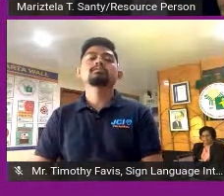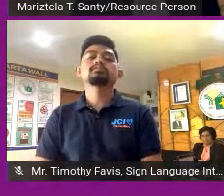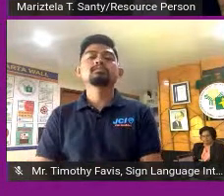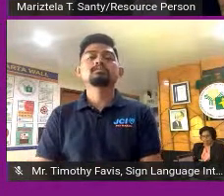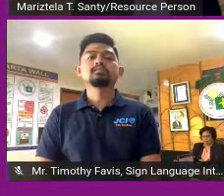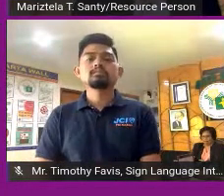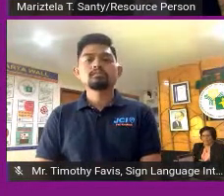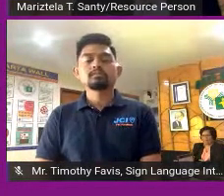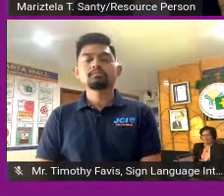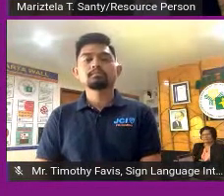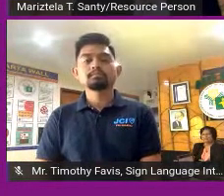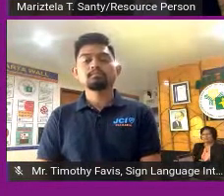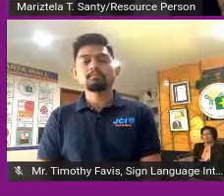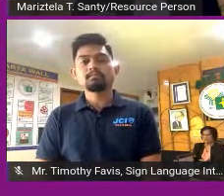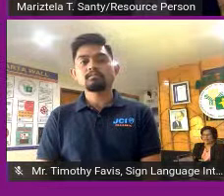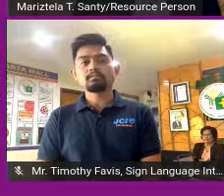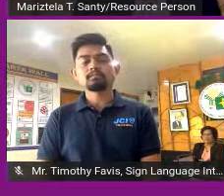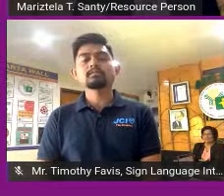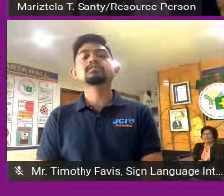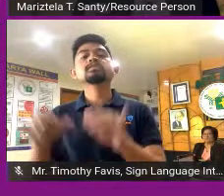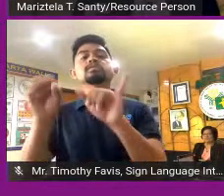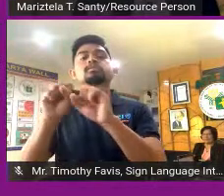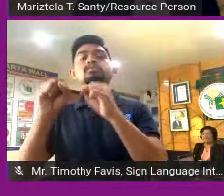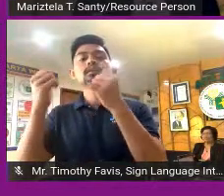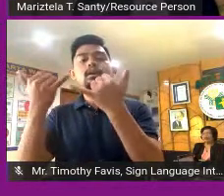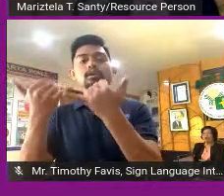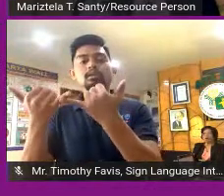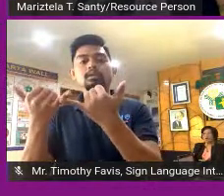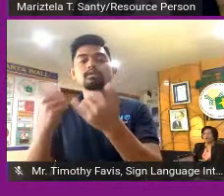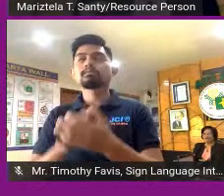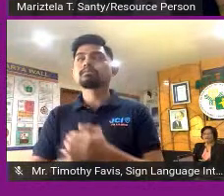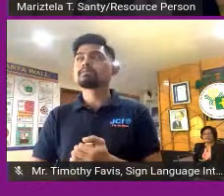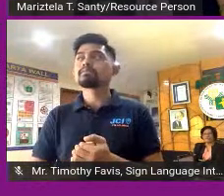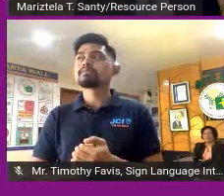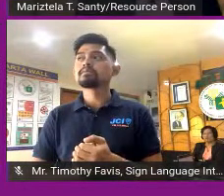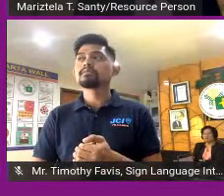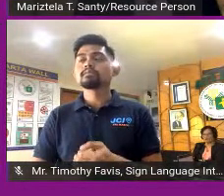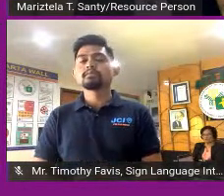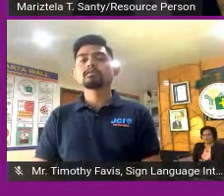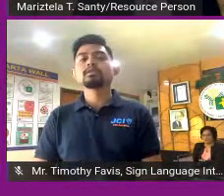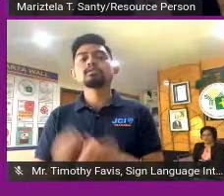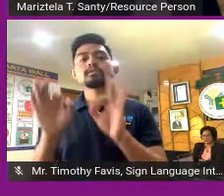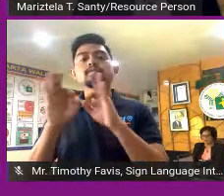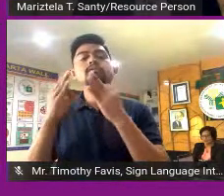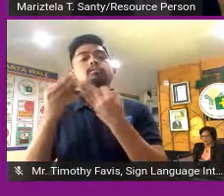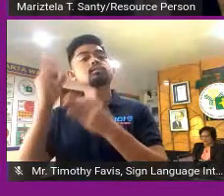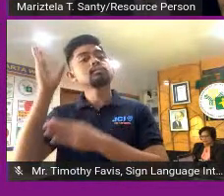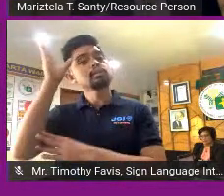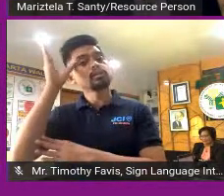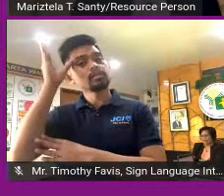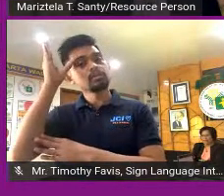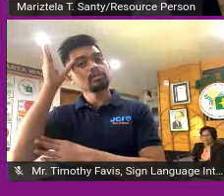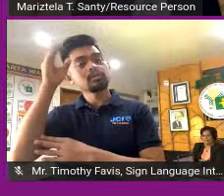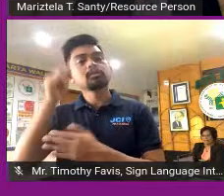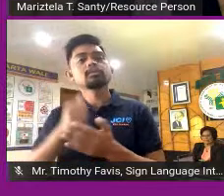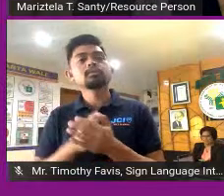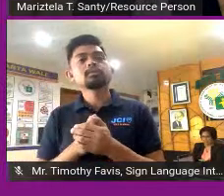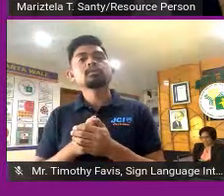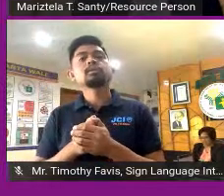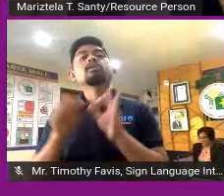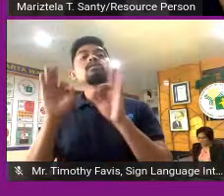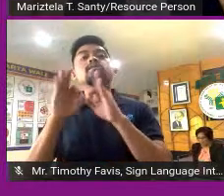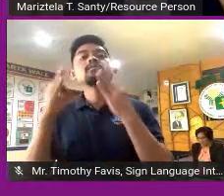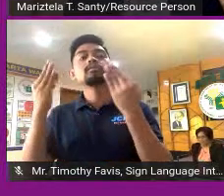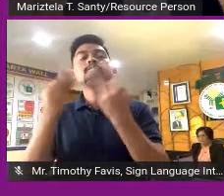ibang problema natin sa society kasi nakikiri kung ano ang family because we considered the family as